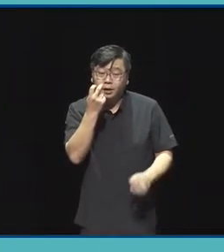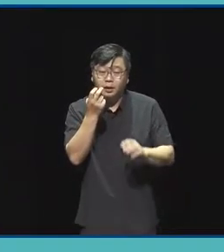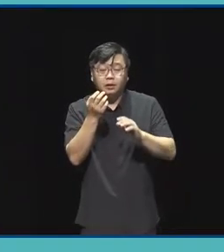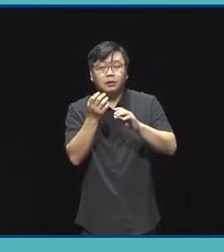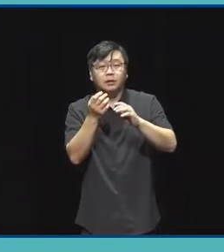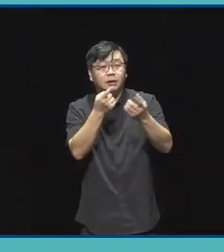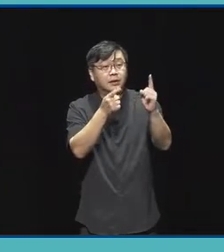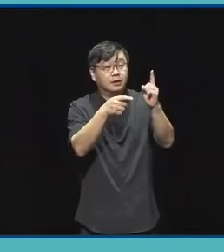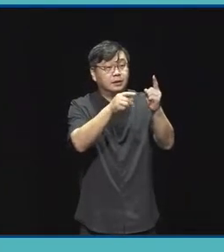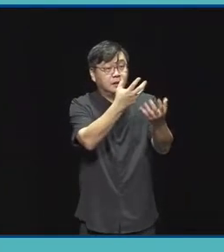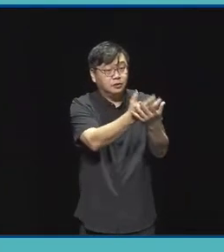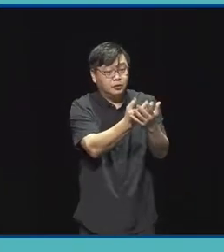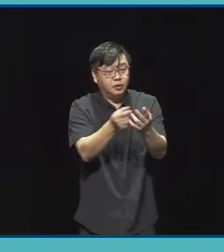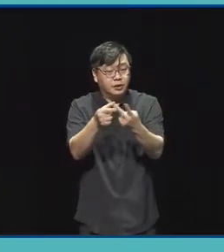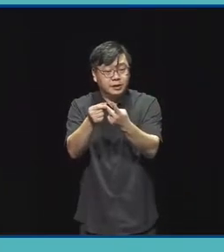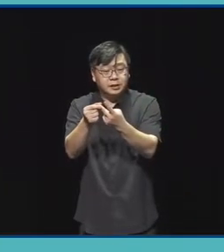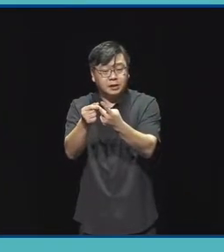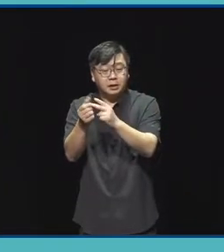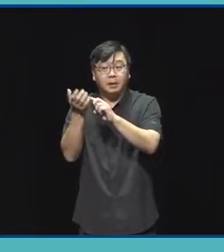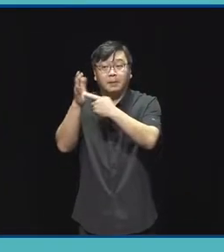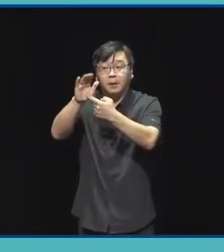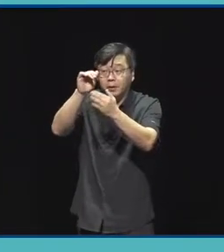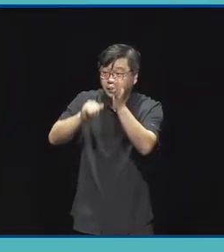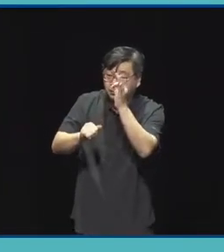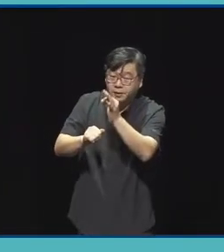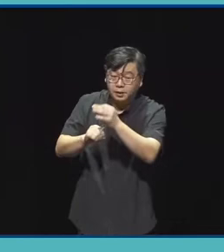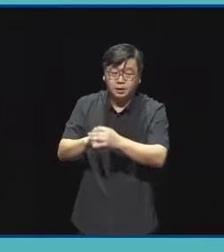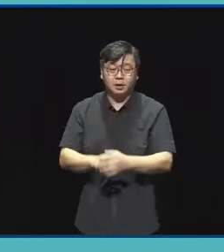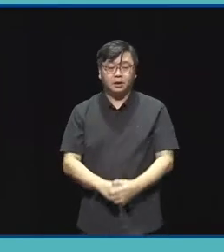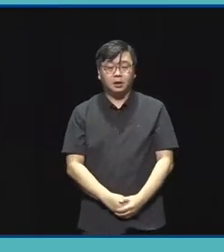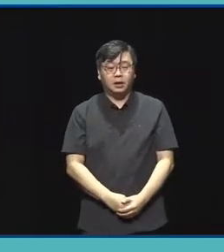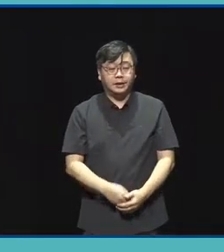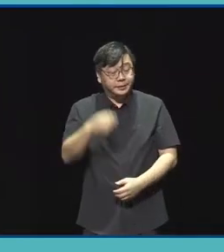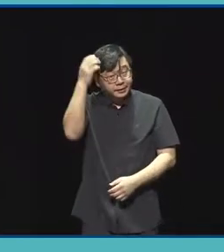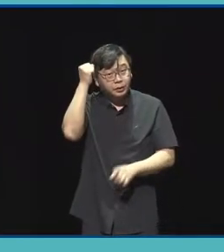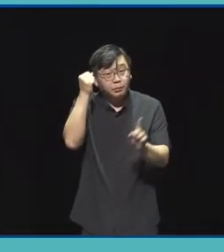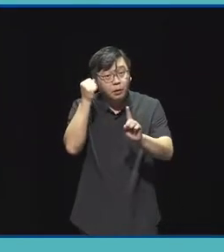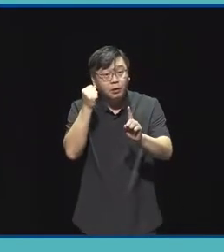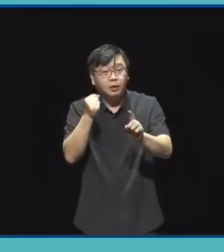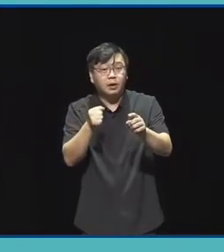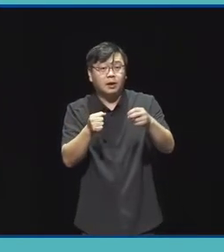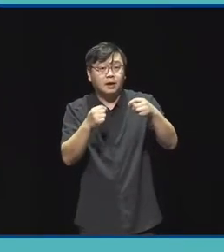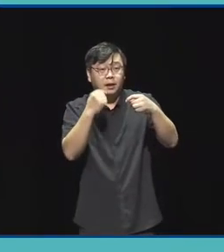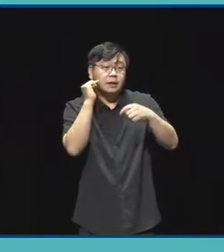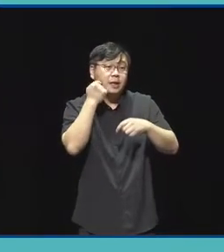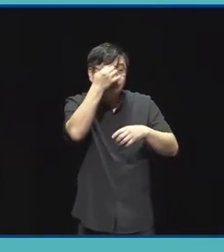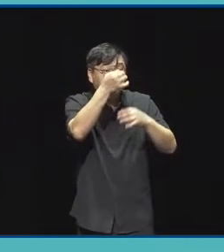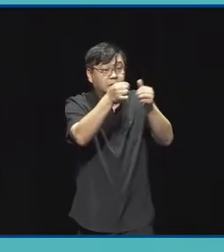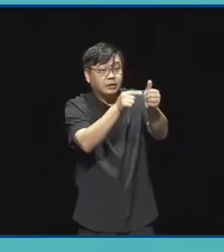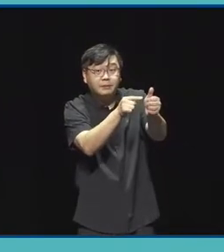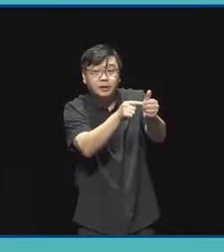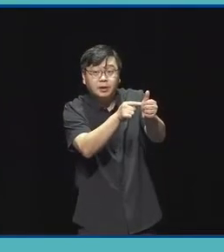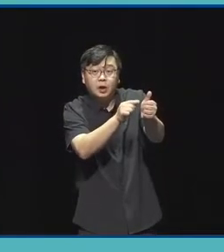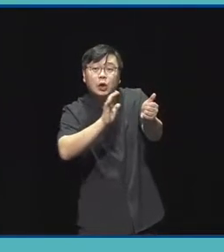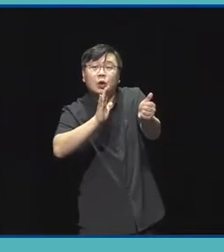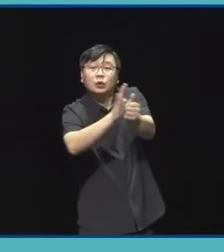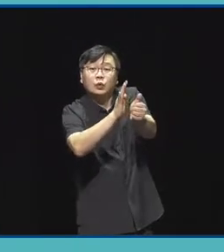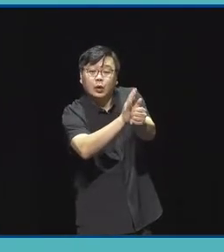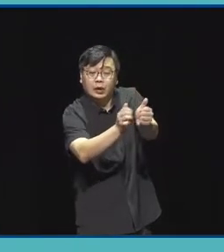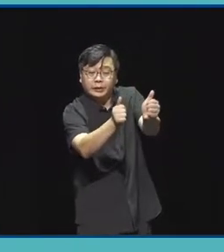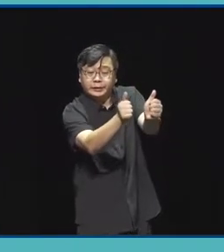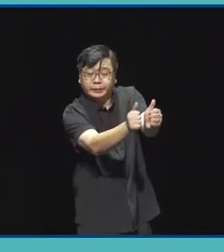유의할 사항은 작가와 협력자 작가분을 도와줄 협력자와 같이 협약을